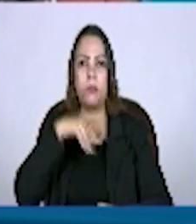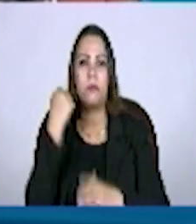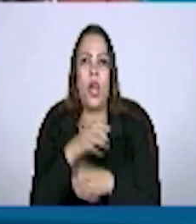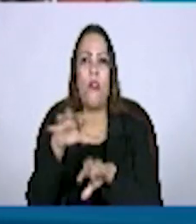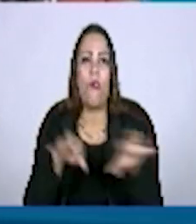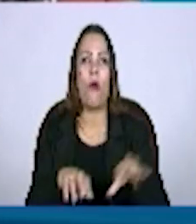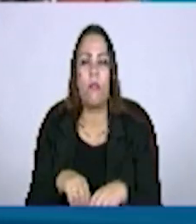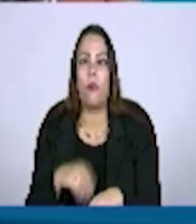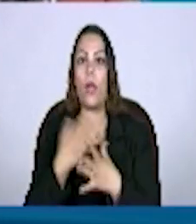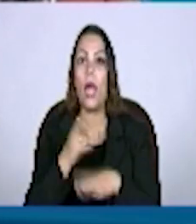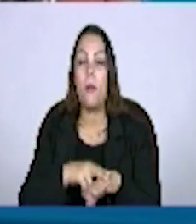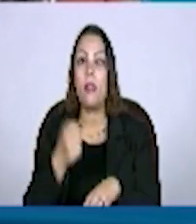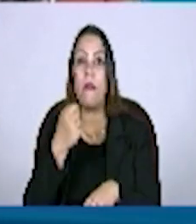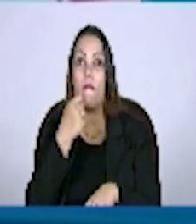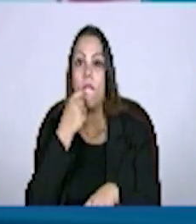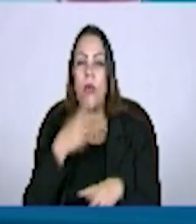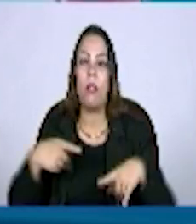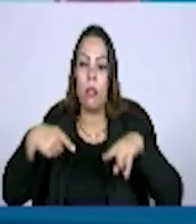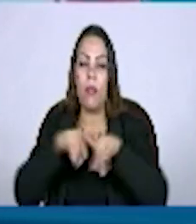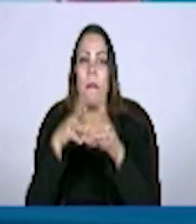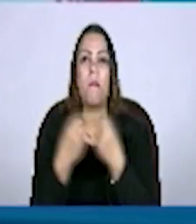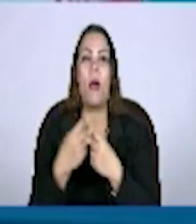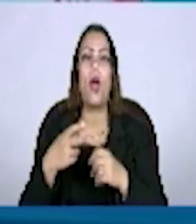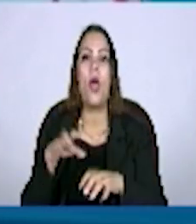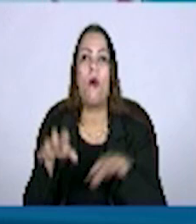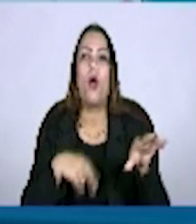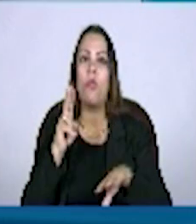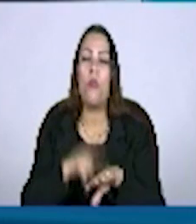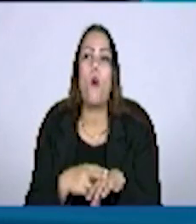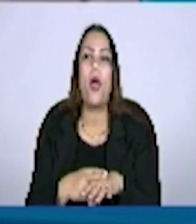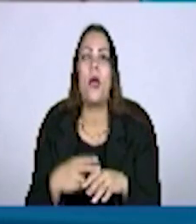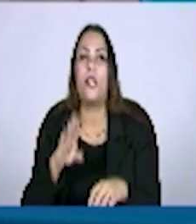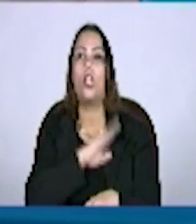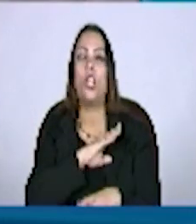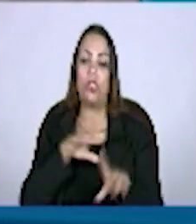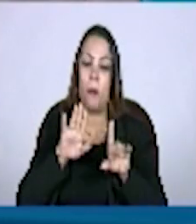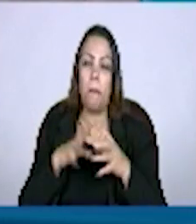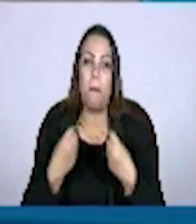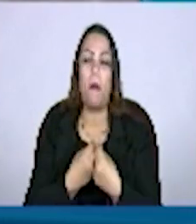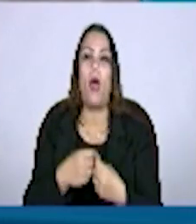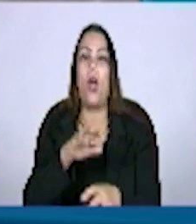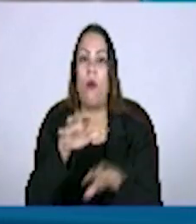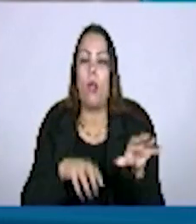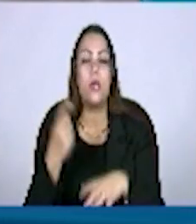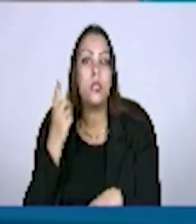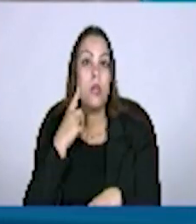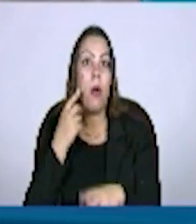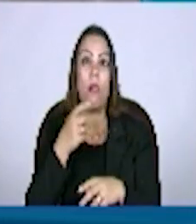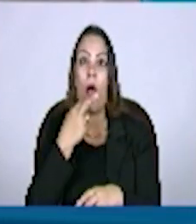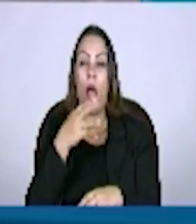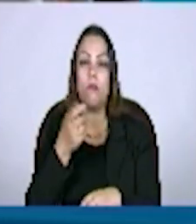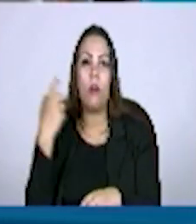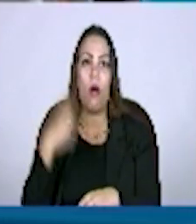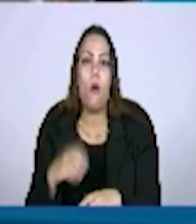وبالنسبه ايضا لحلفاء ايران والميليشيات التابعه لايران في المنطقه احنا سمعنا تصريحات قويه